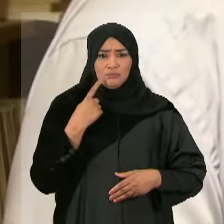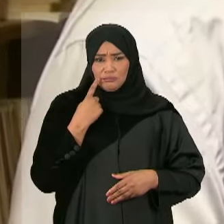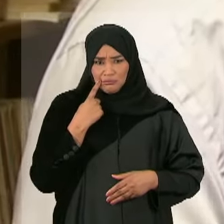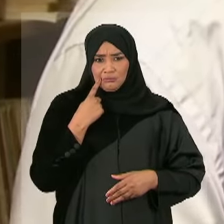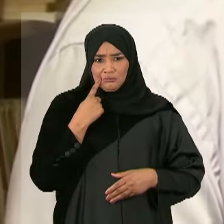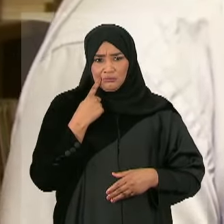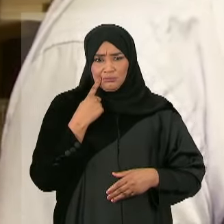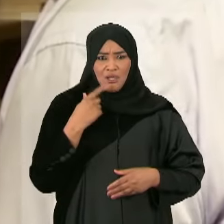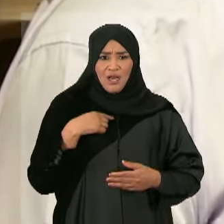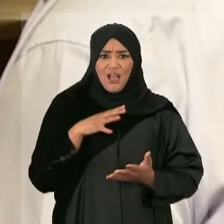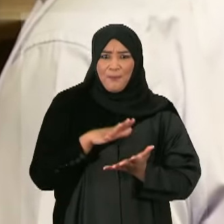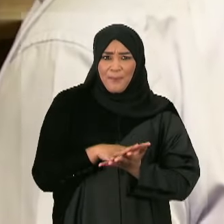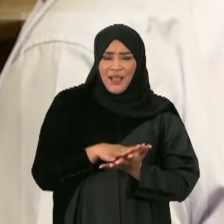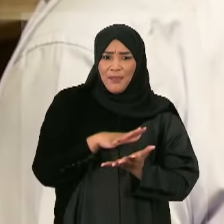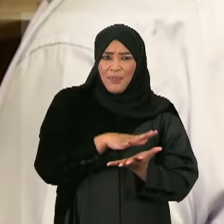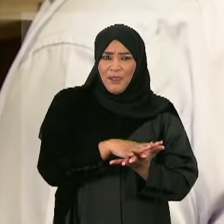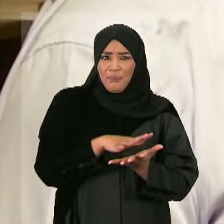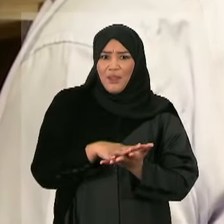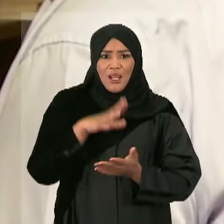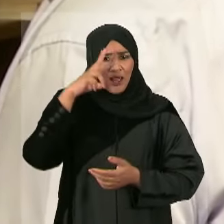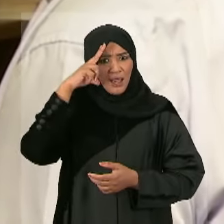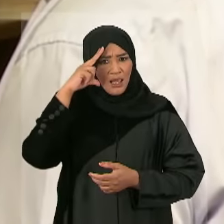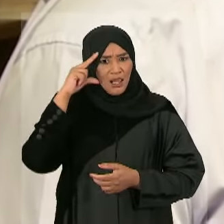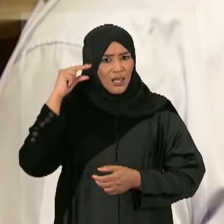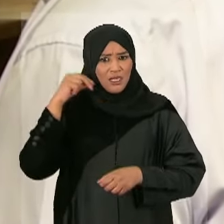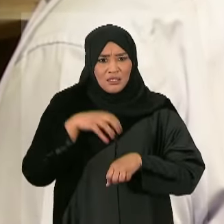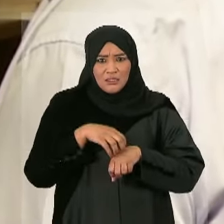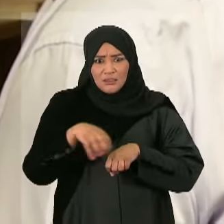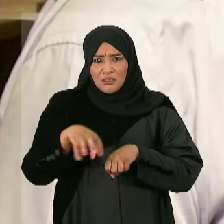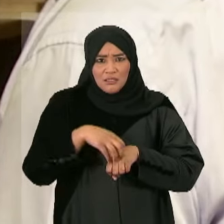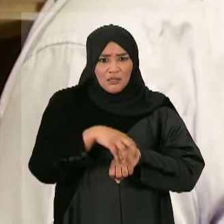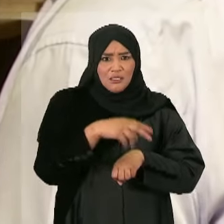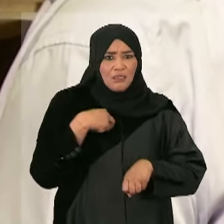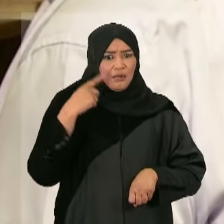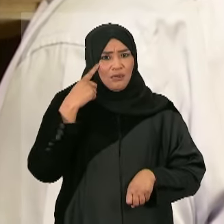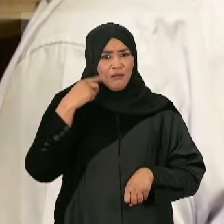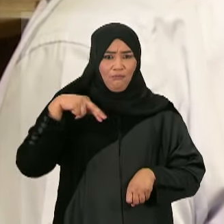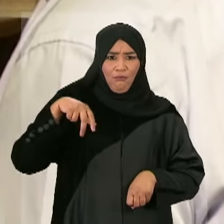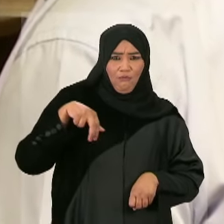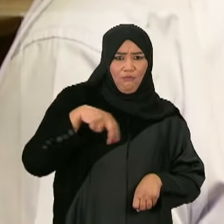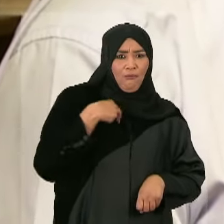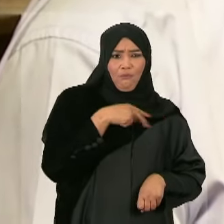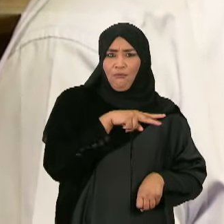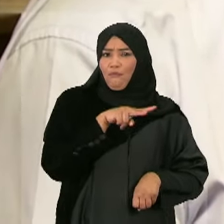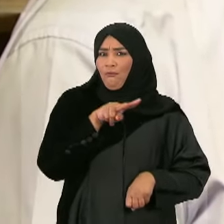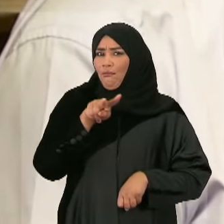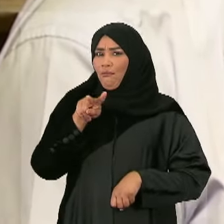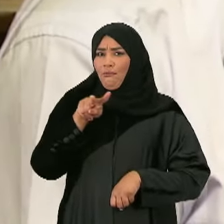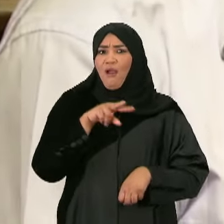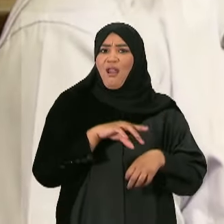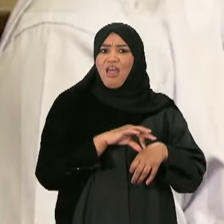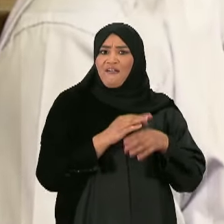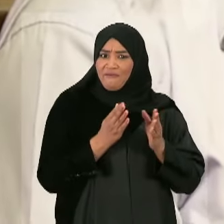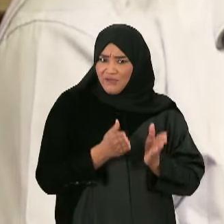ورحت على كفر كنا ومرقت من بلد اسمها الريني وبلد اسمها مشهد وفيها ناس